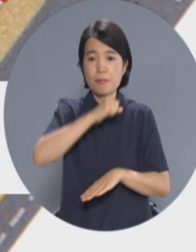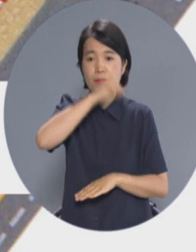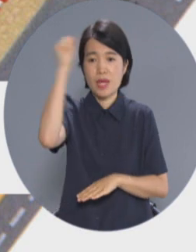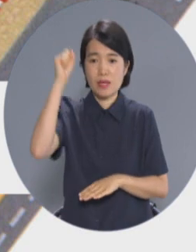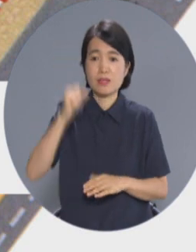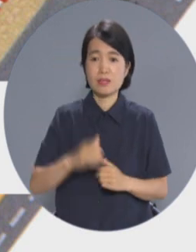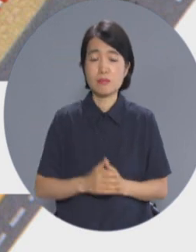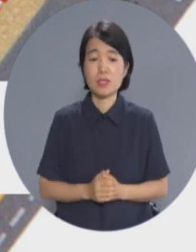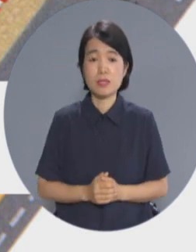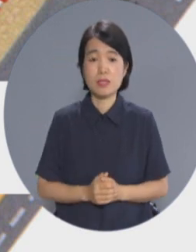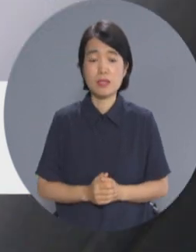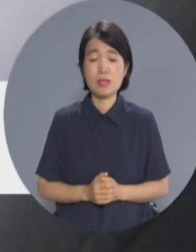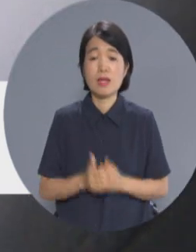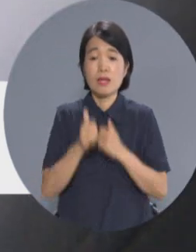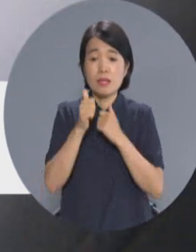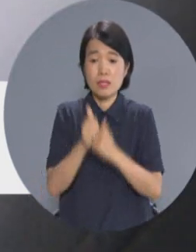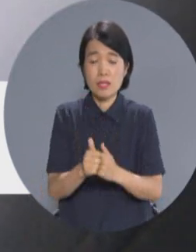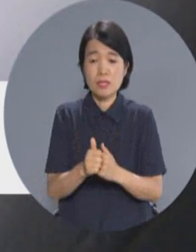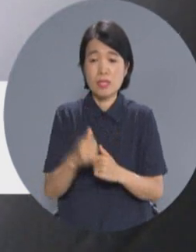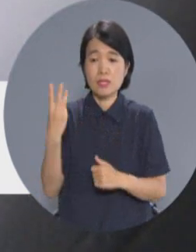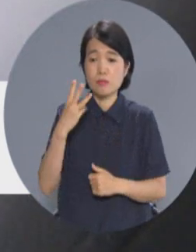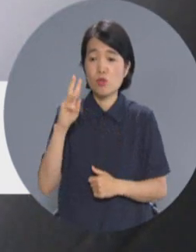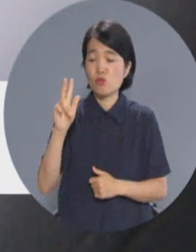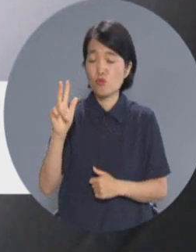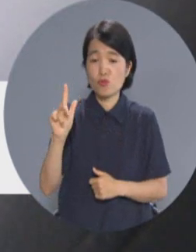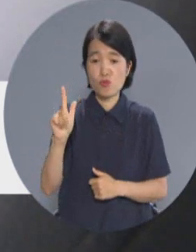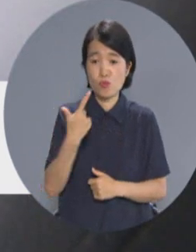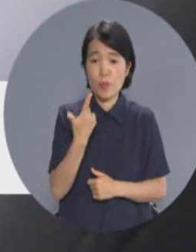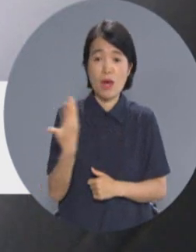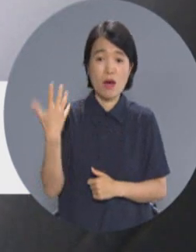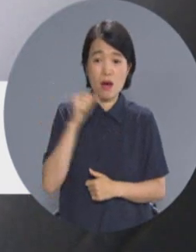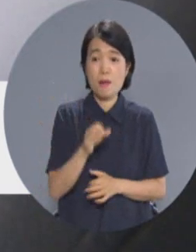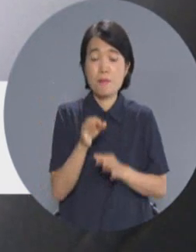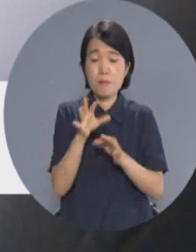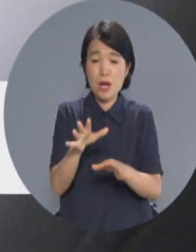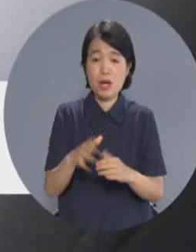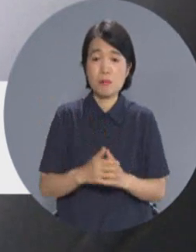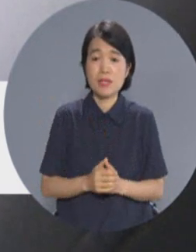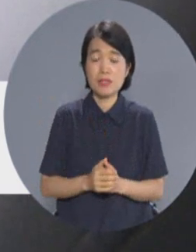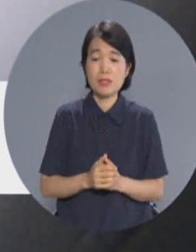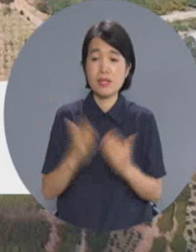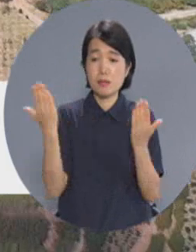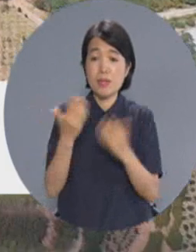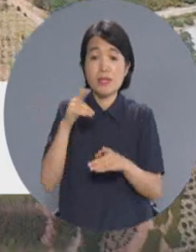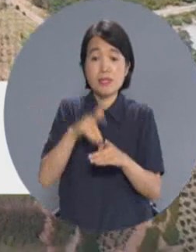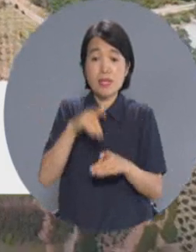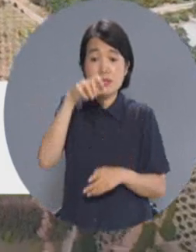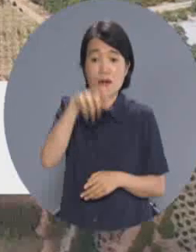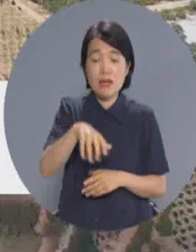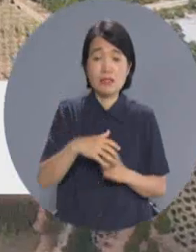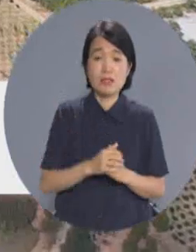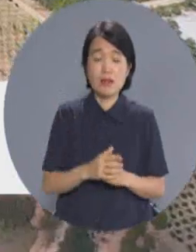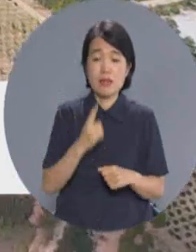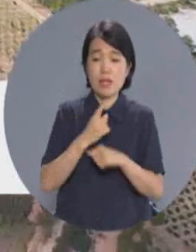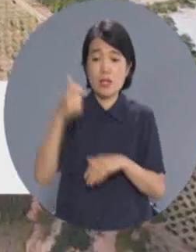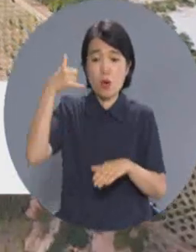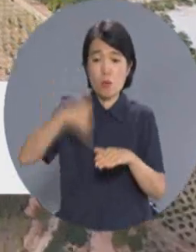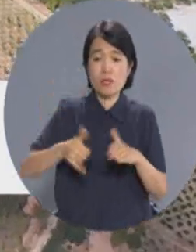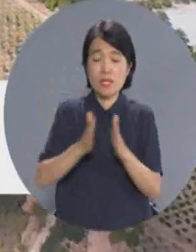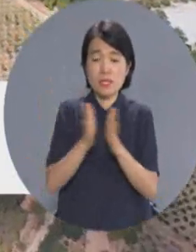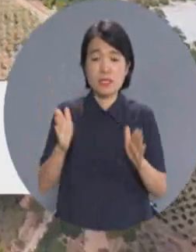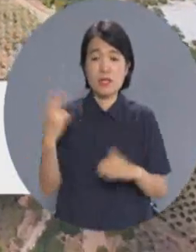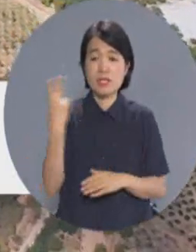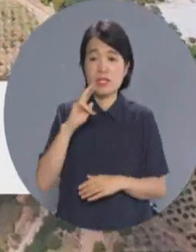통과했습니다. 이에 따라 3,600억 원의 국비가 투자되는 기후변화 대응센터는 내년에 바로 착공해